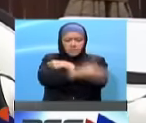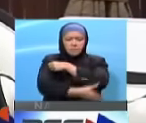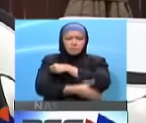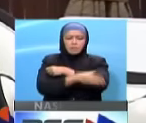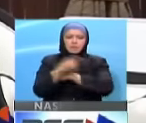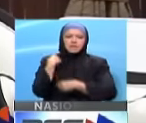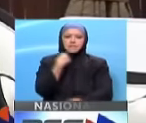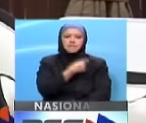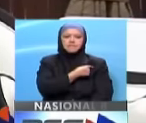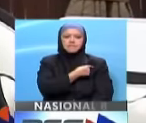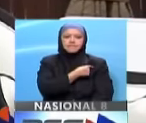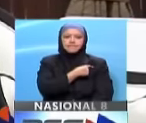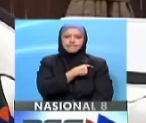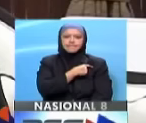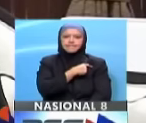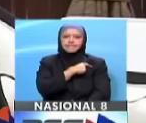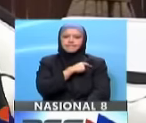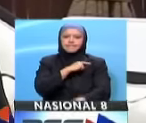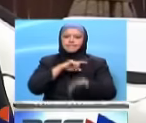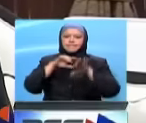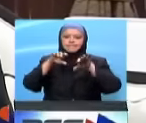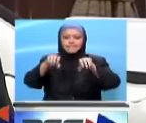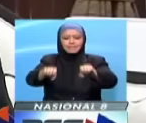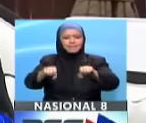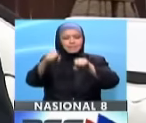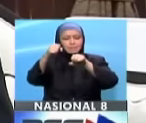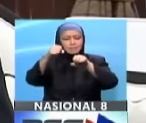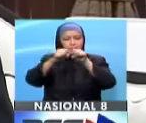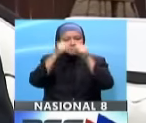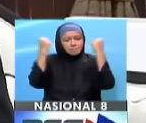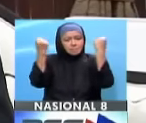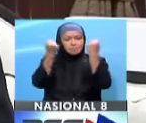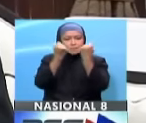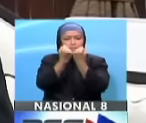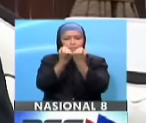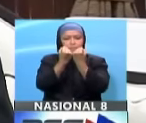dikuasai oleh kuasa daripada negara asing, daripada syarikat asing,